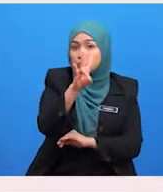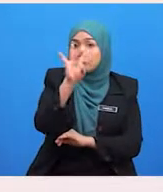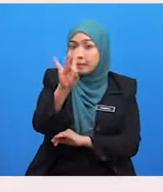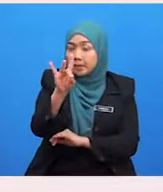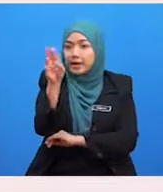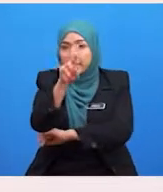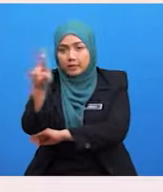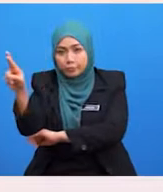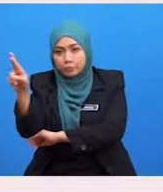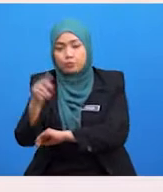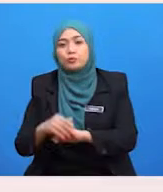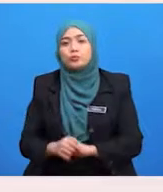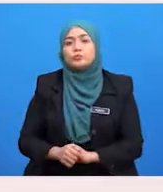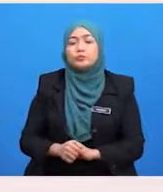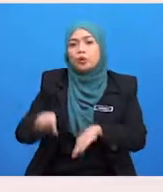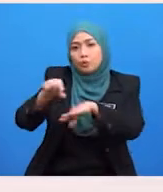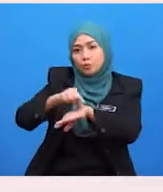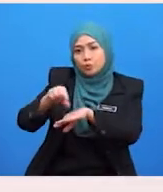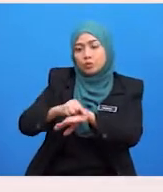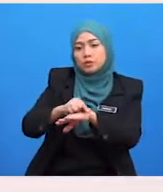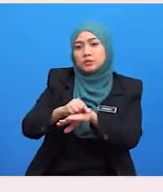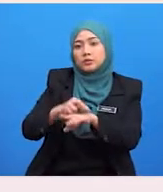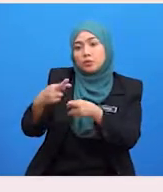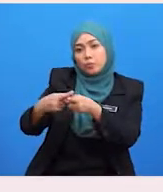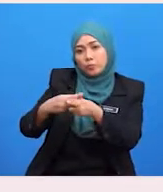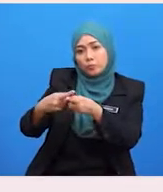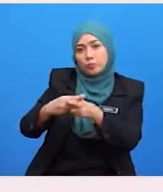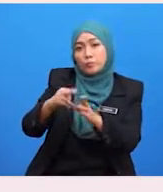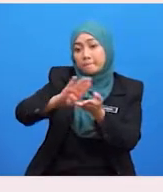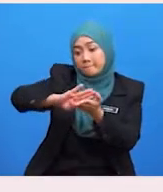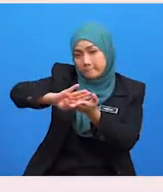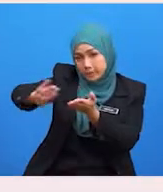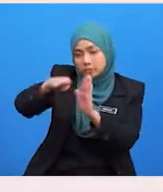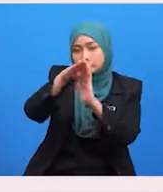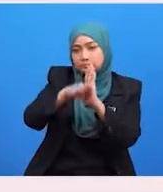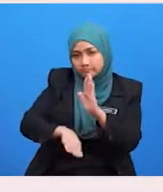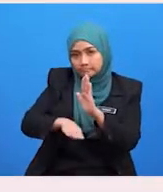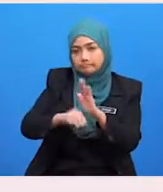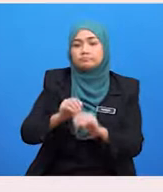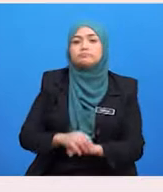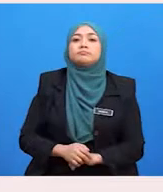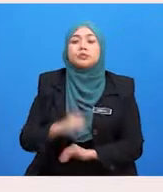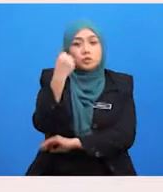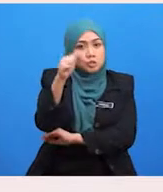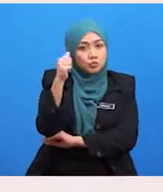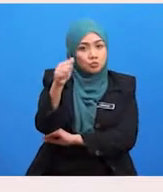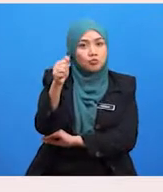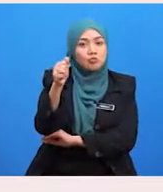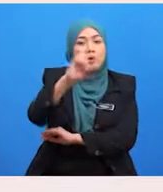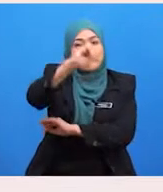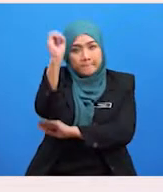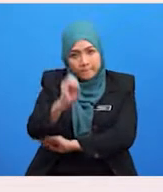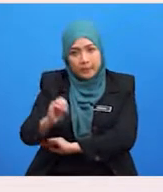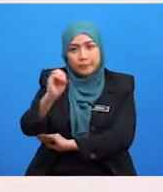RM78,000. Dengan menggunakan rumus kaedah baki berkurangan, ialah kadar susut nilai 10% darab